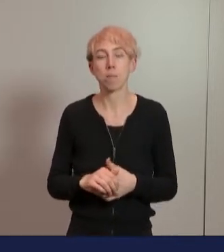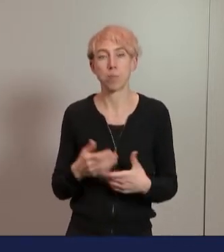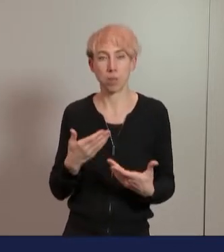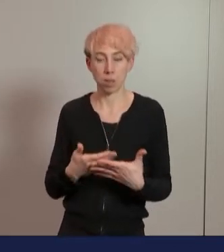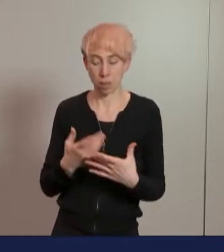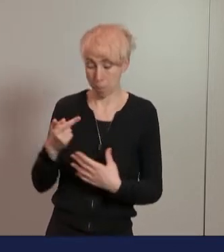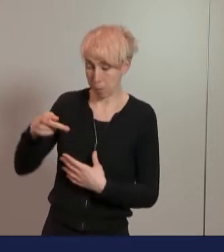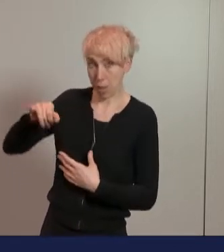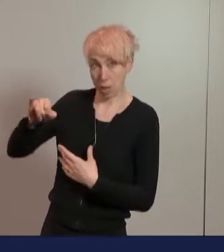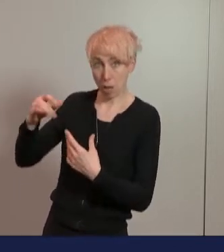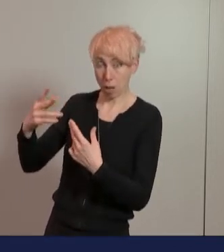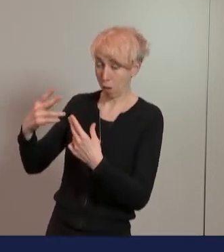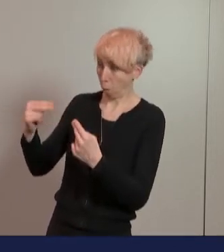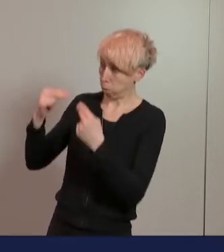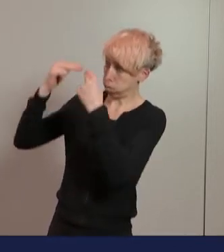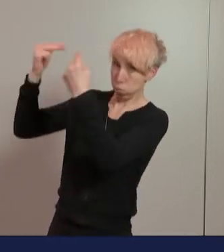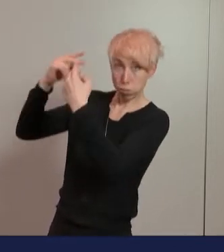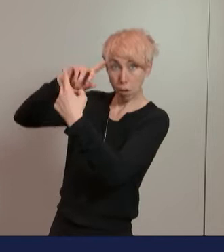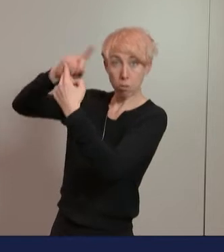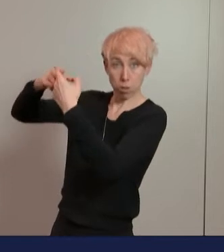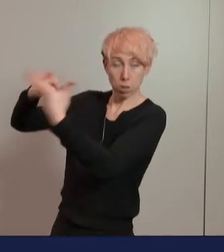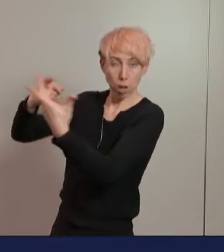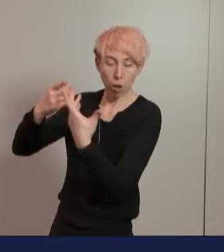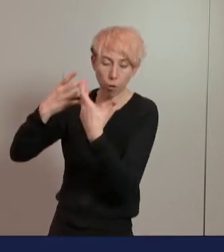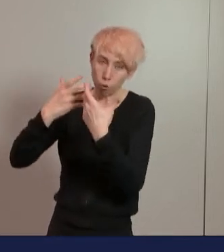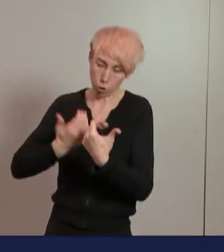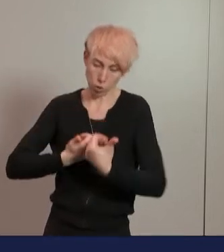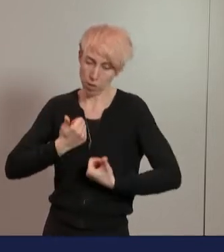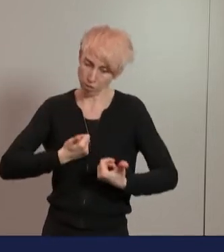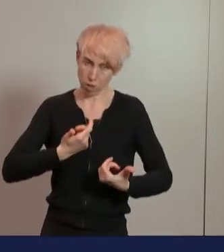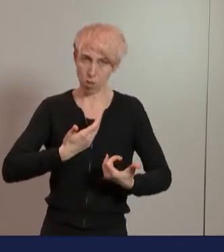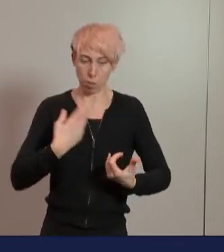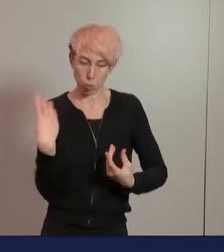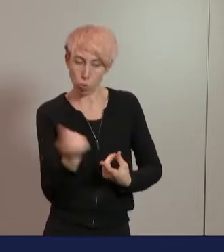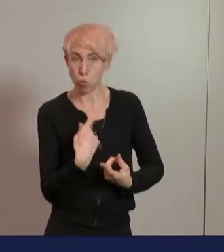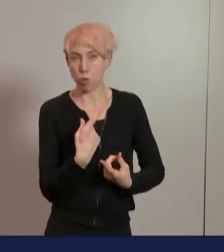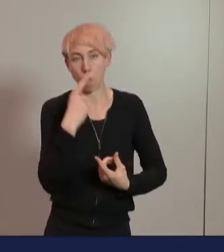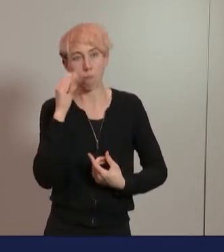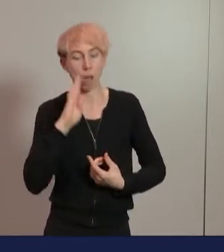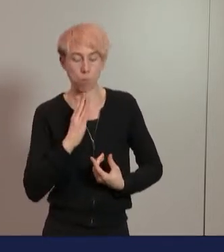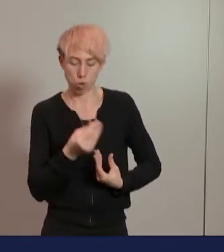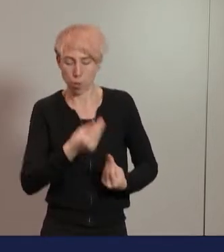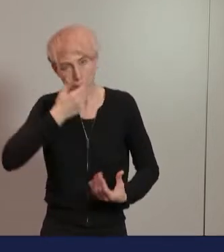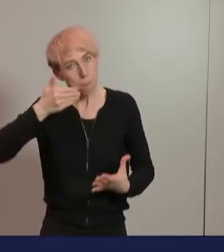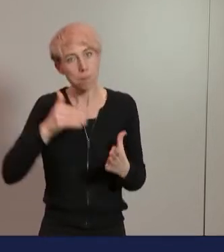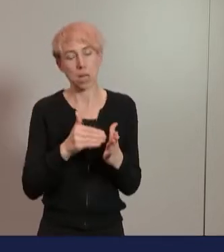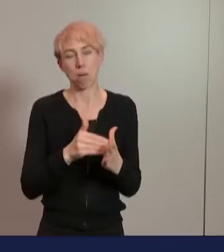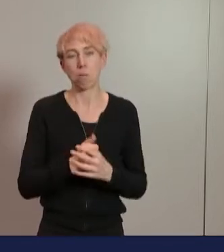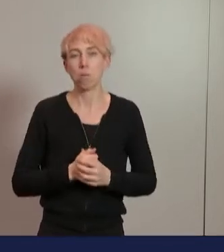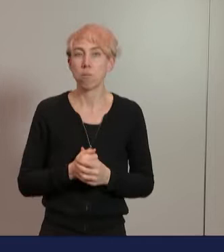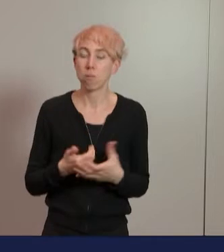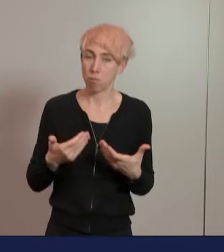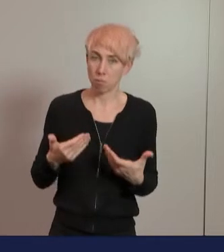C'est une PPI ambitieuse qui, je le répète, permettra d'améliorer le service rendu à toutes les Roséennes et Roséens. Nous allons